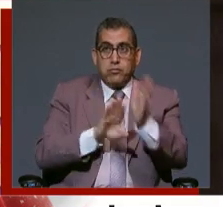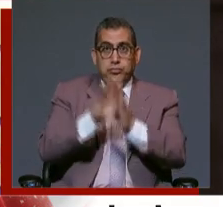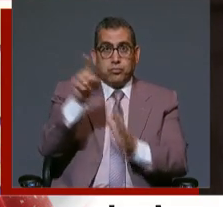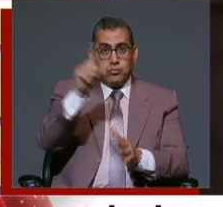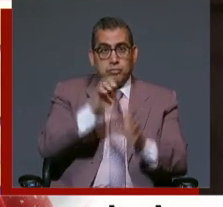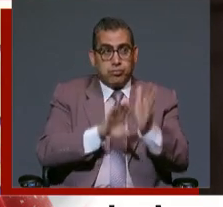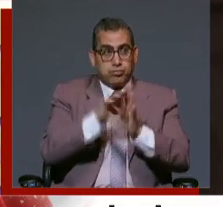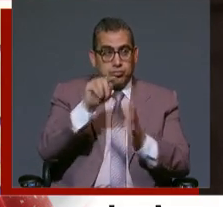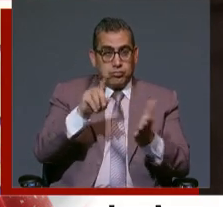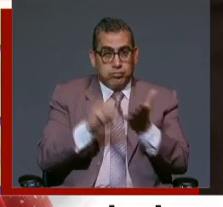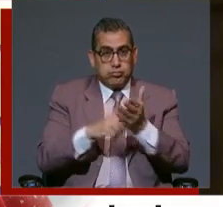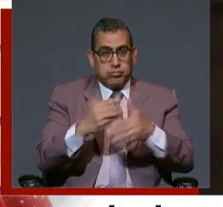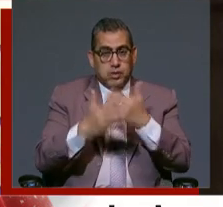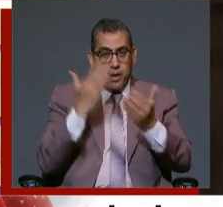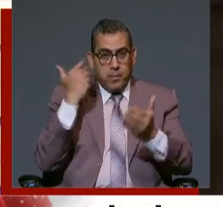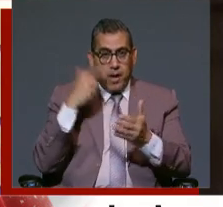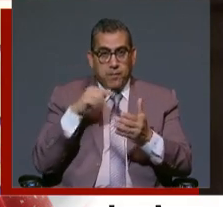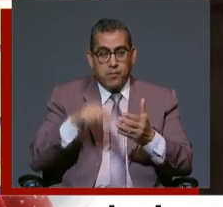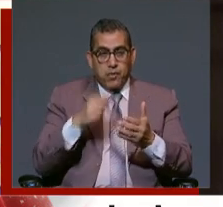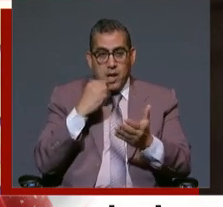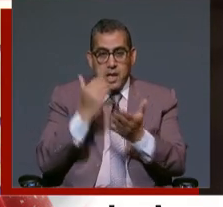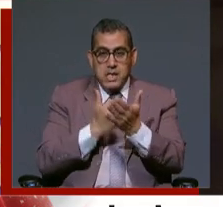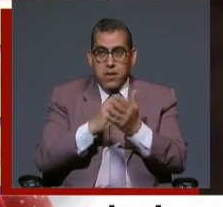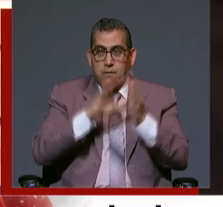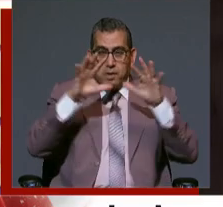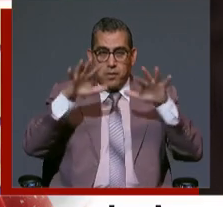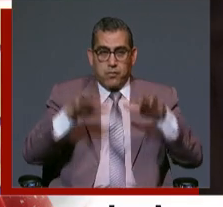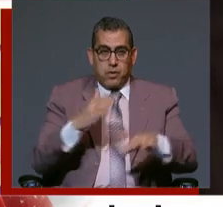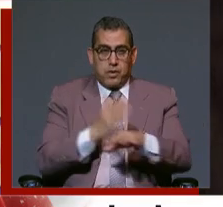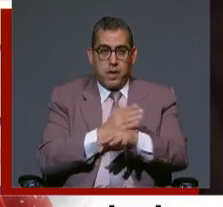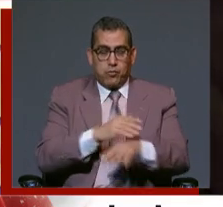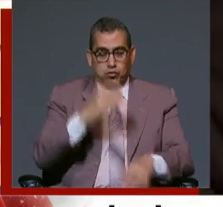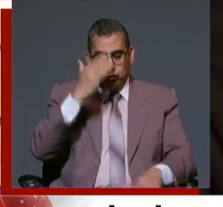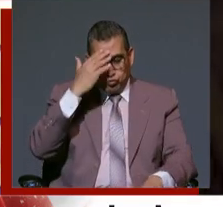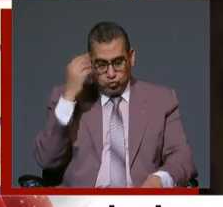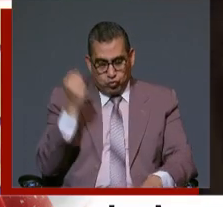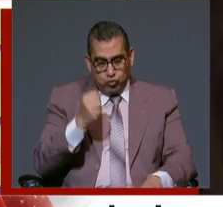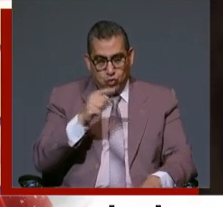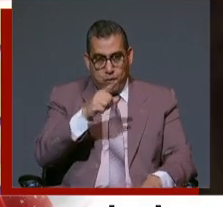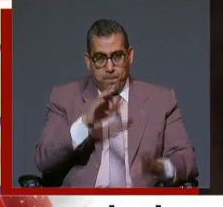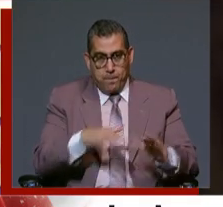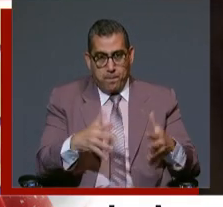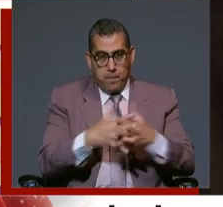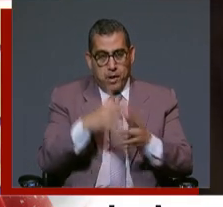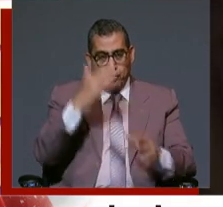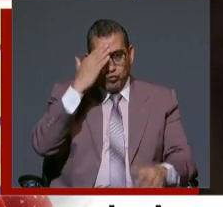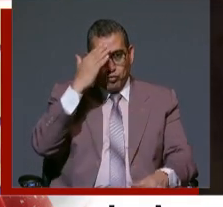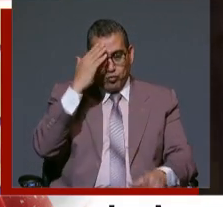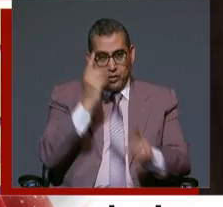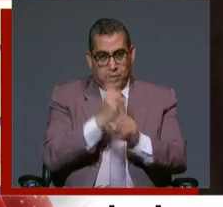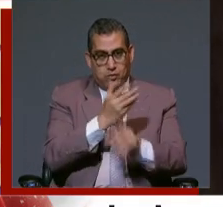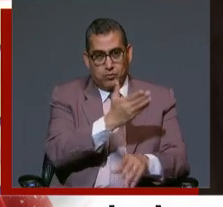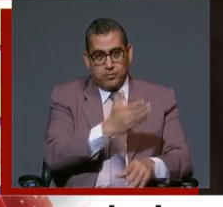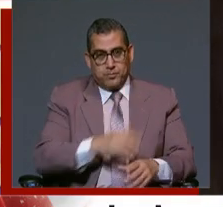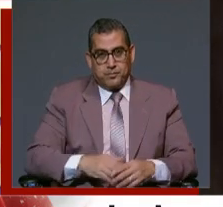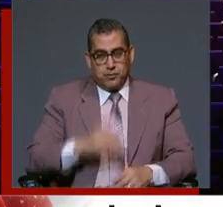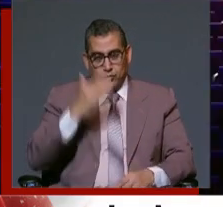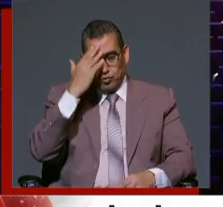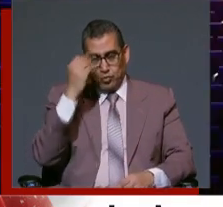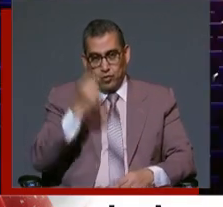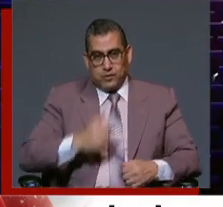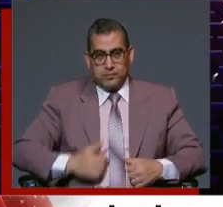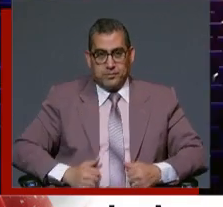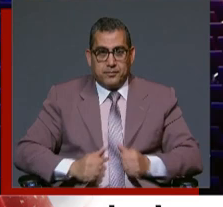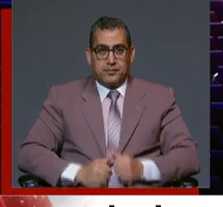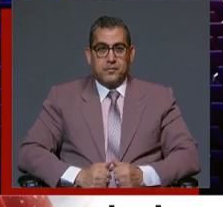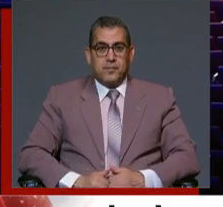النامية في ظل جائحة أزمة اقتصادية شديدة. شكرا جزيلا لوجود حضرتك معنا ولهذا اللقاء دكتور ياسمين. شكرا شكرا